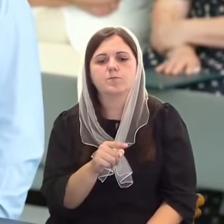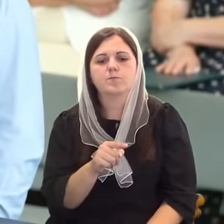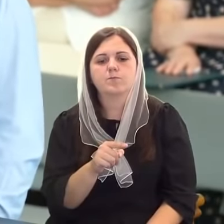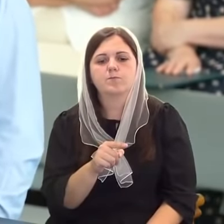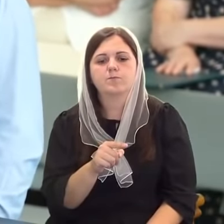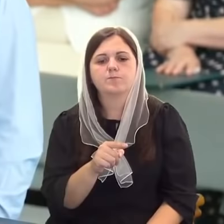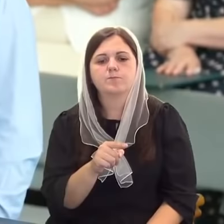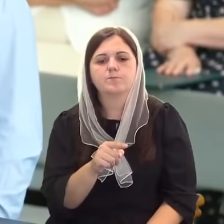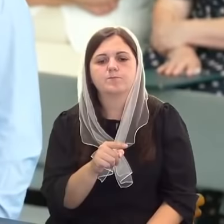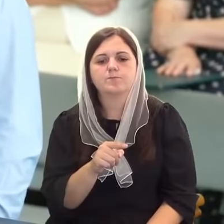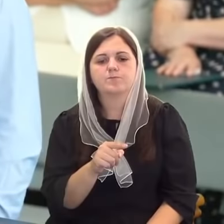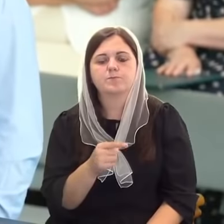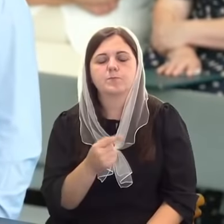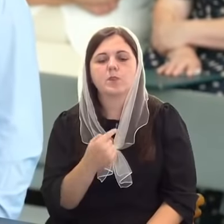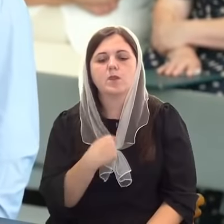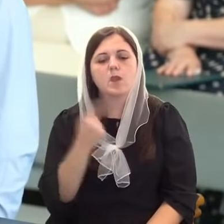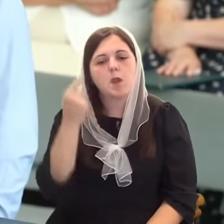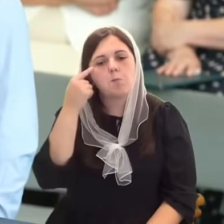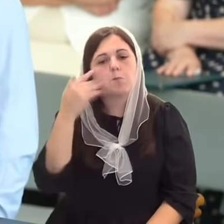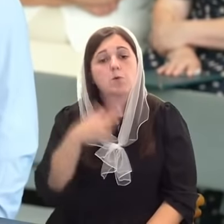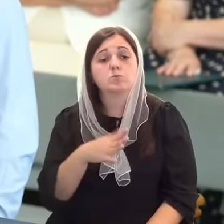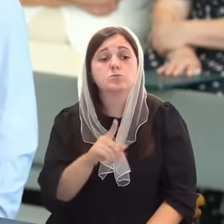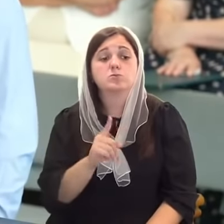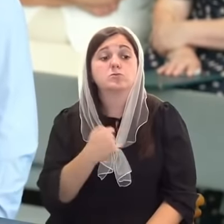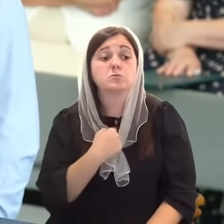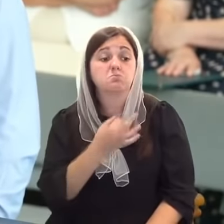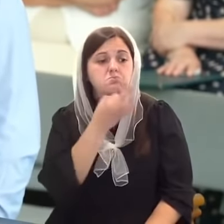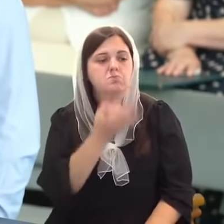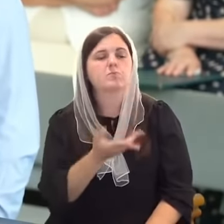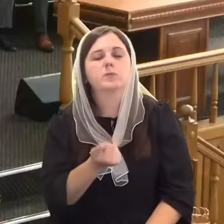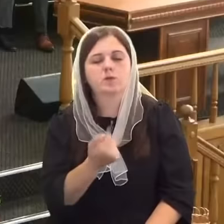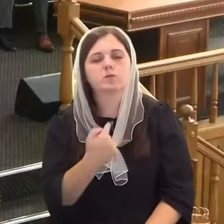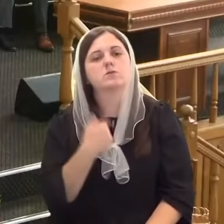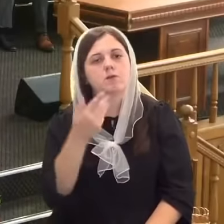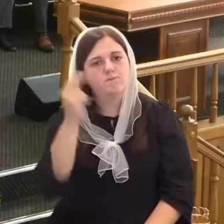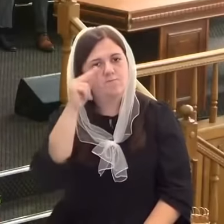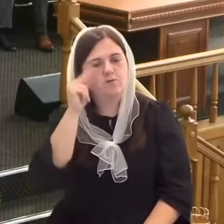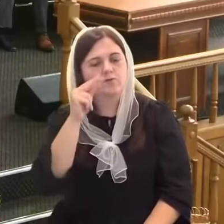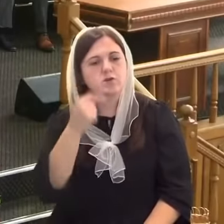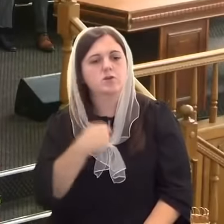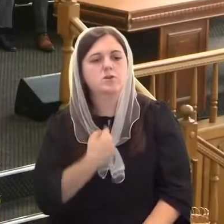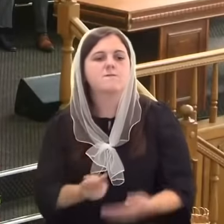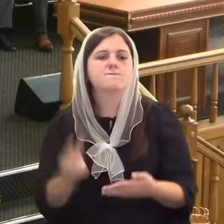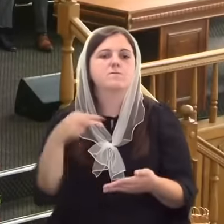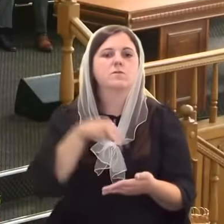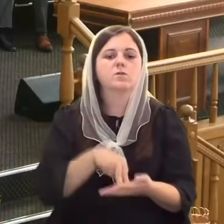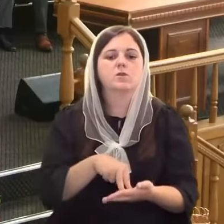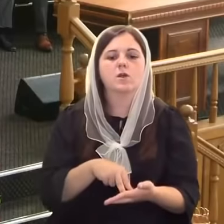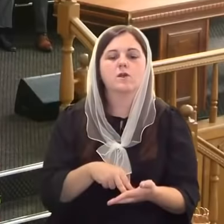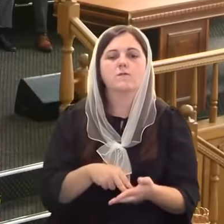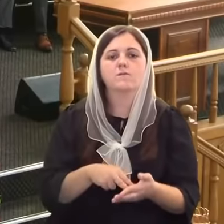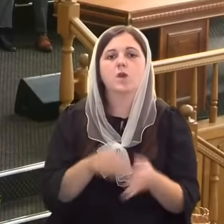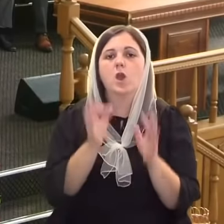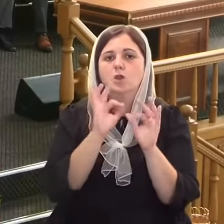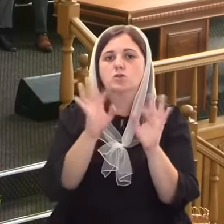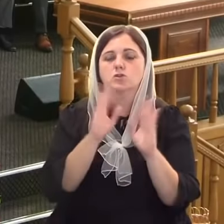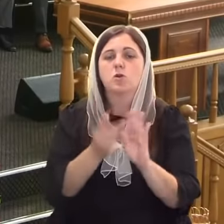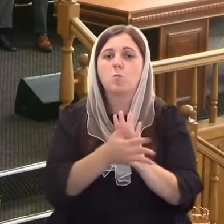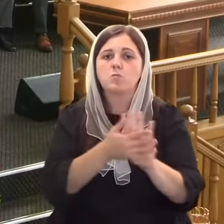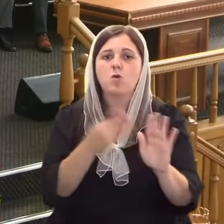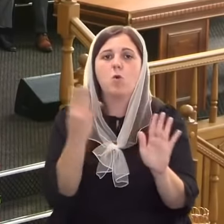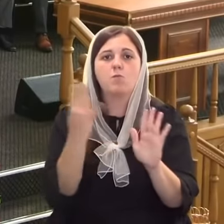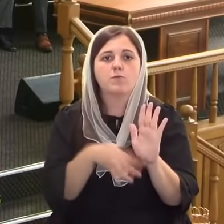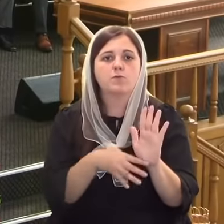страх. И я помню, что я сказал, да, я выучил. Я встал и рассказал псалом